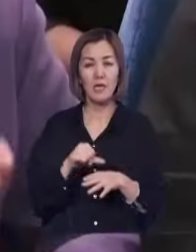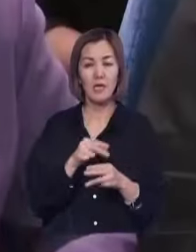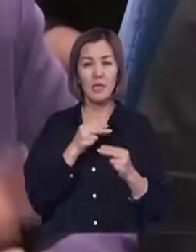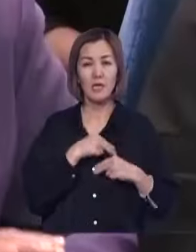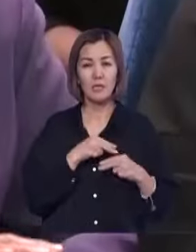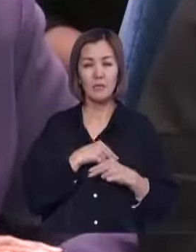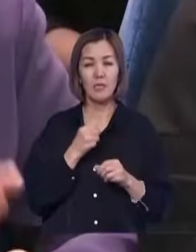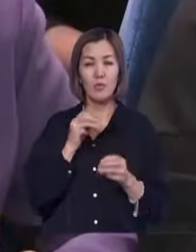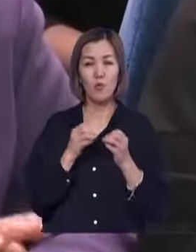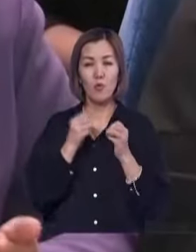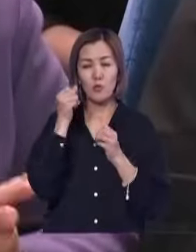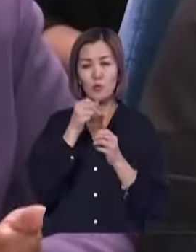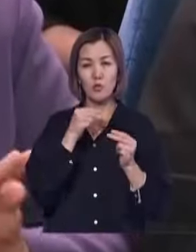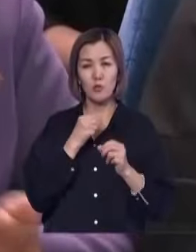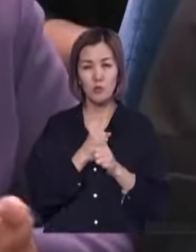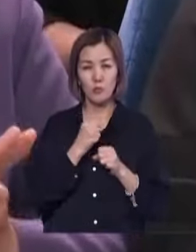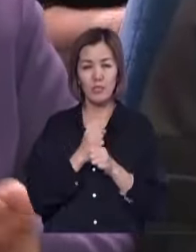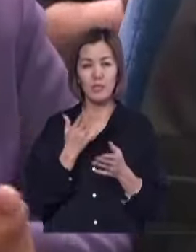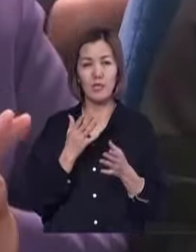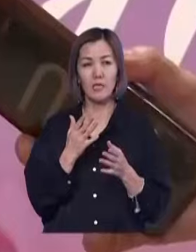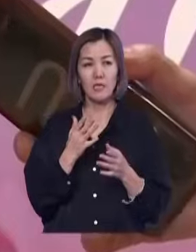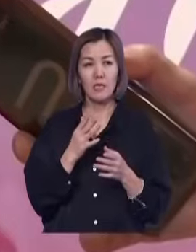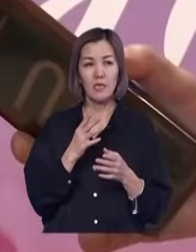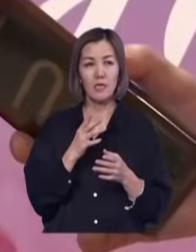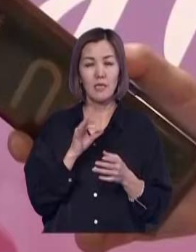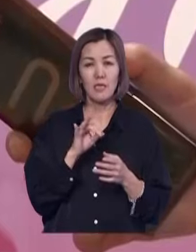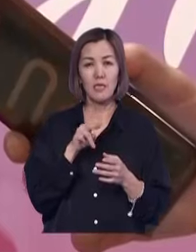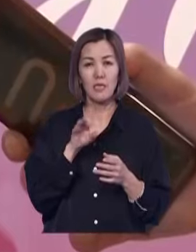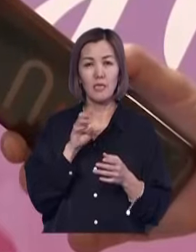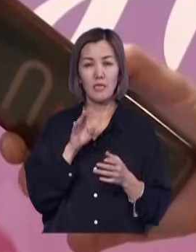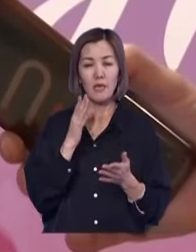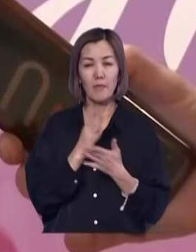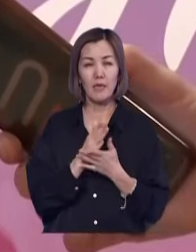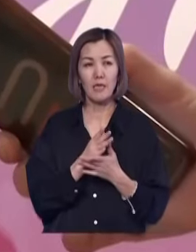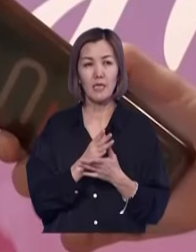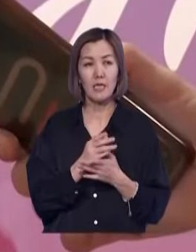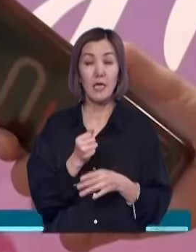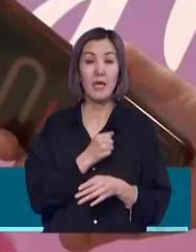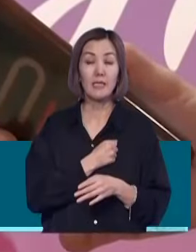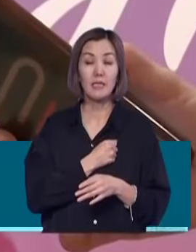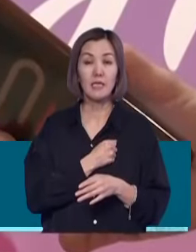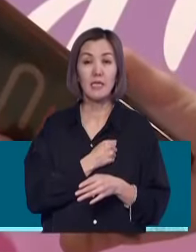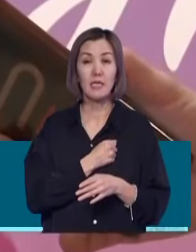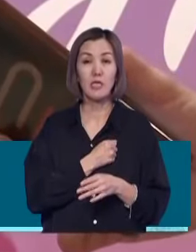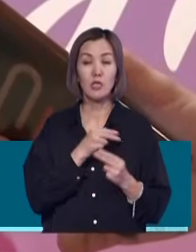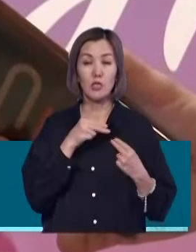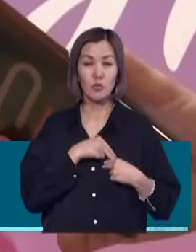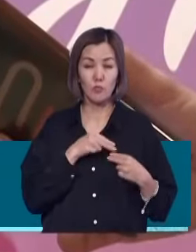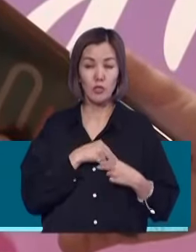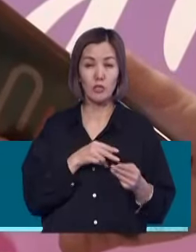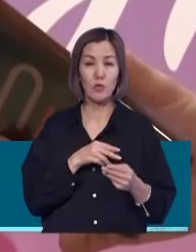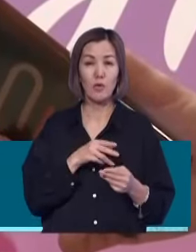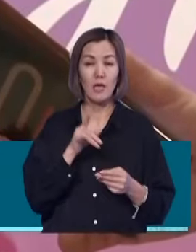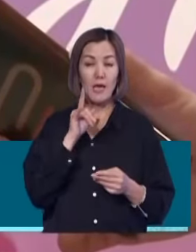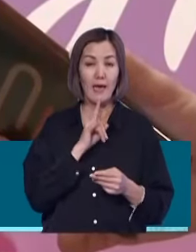аса еңбек етіп келе жатқан Индира Шоғанбаева бар. Әскери сала өте әйел адамға өте қиын. Мен өзім Райымбек